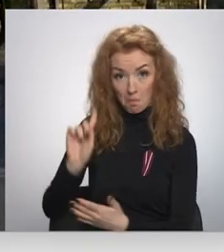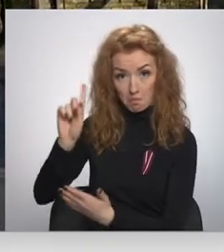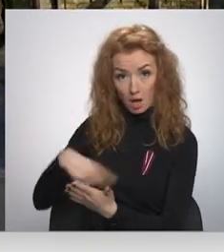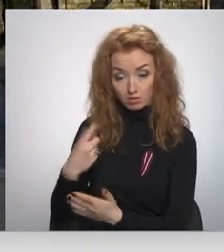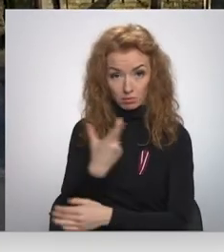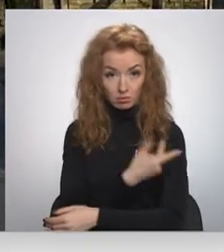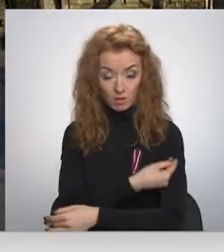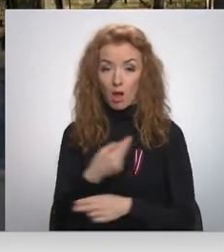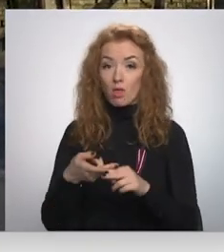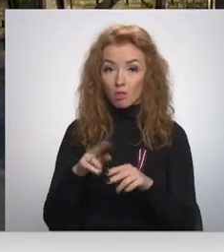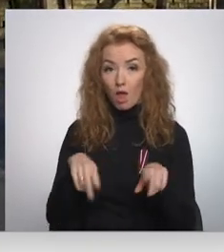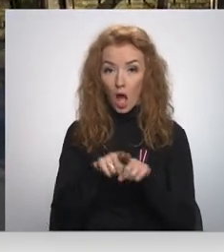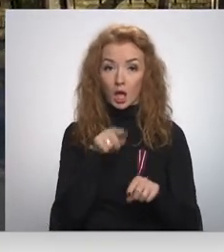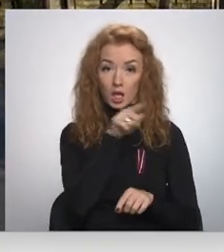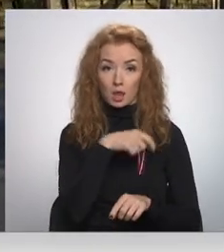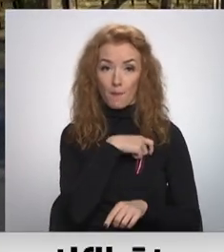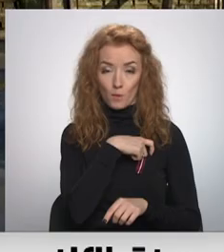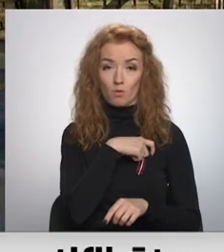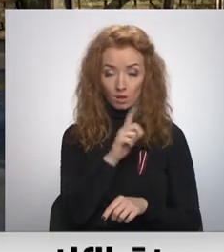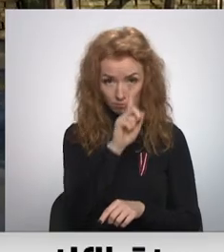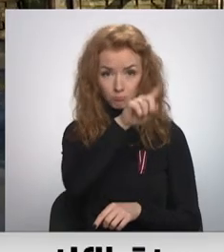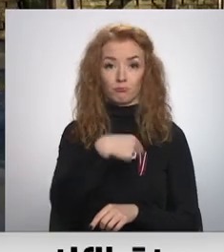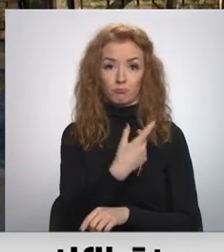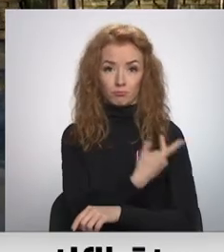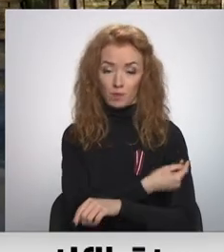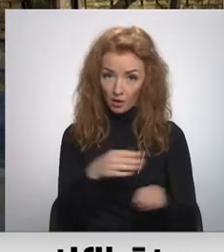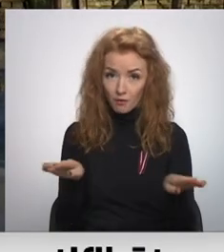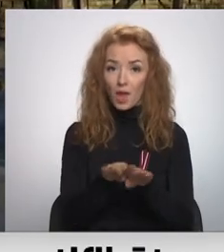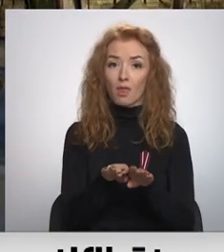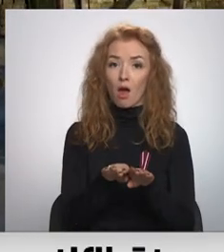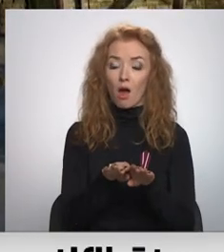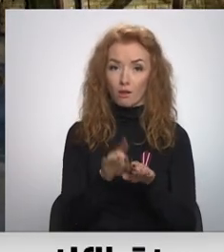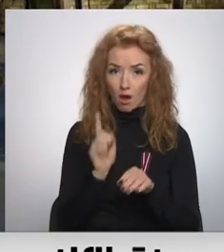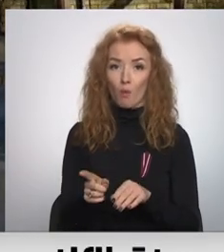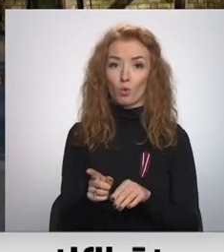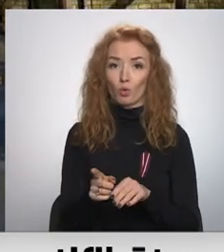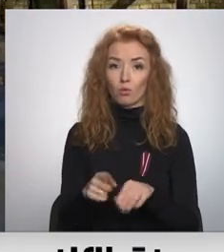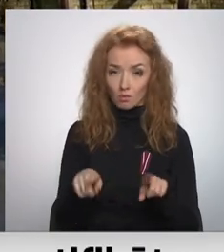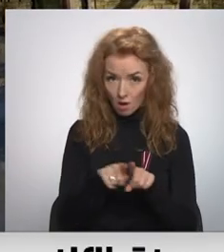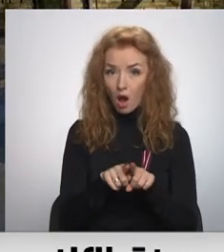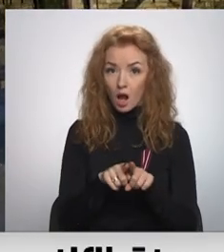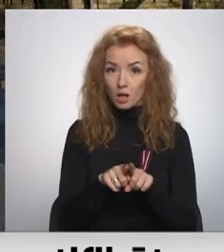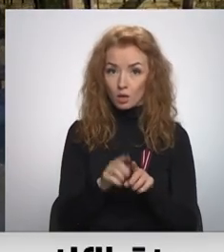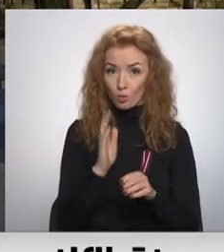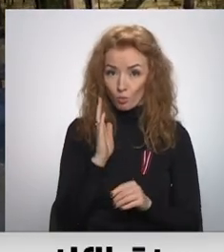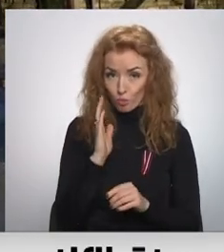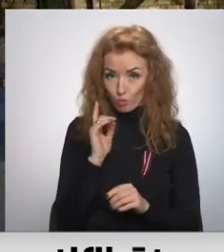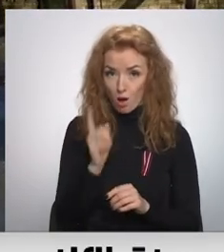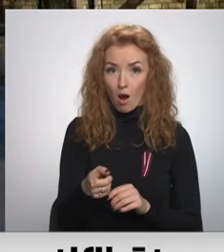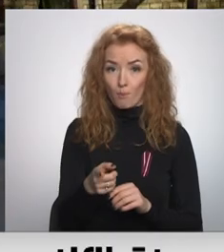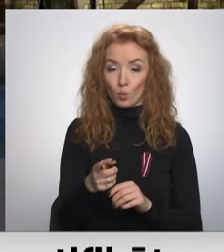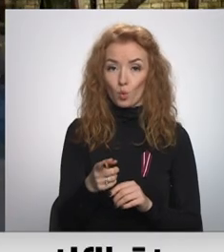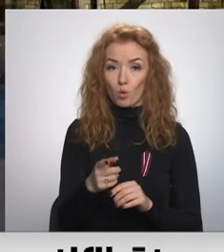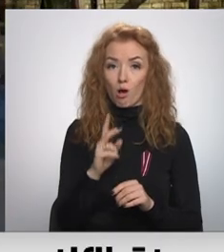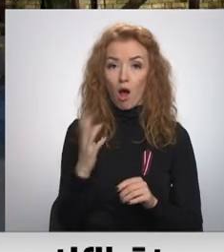nu, tautas kalpiem var tas pats būtu jādara. Nu, tad, nu, vienādi būtu jābūt visam. Arī būtu tā, tad viņi nu,